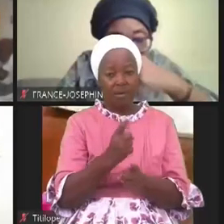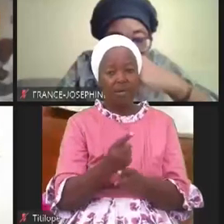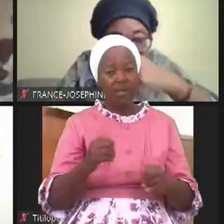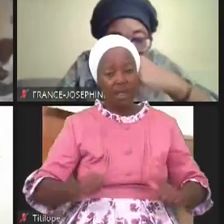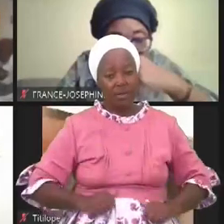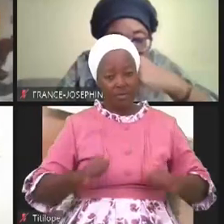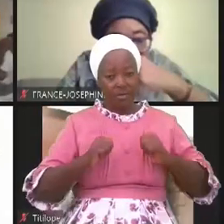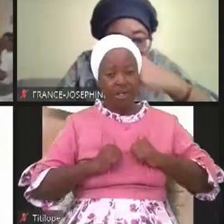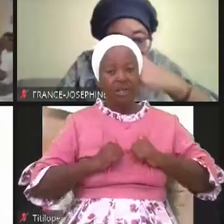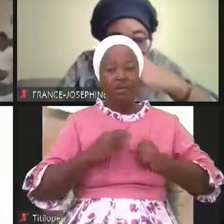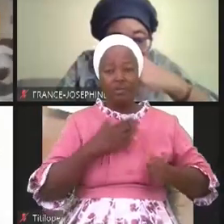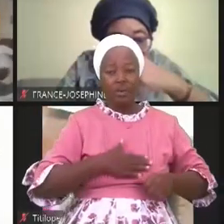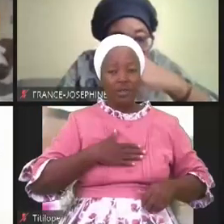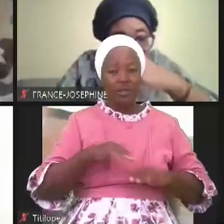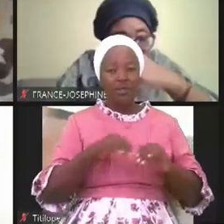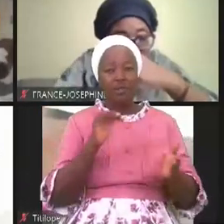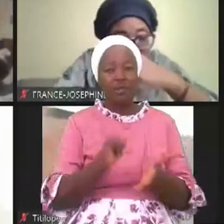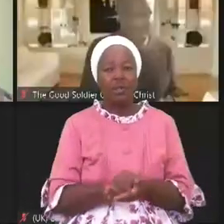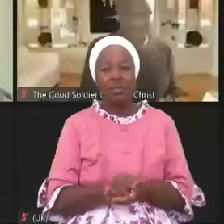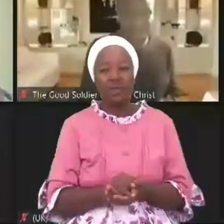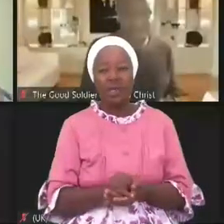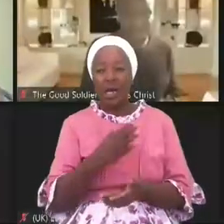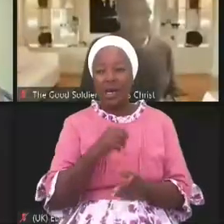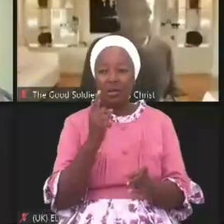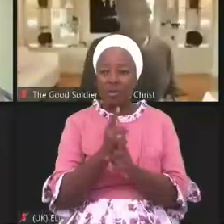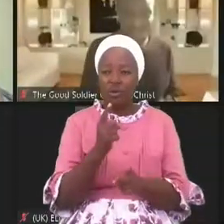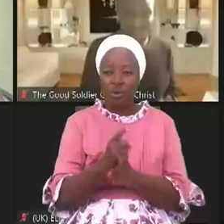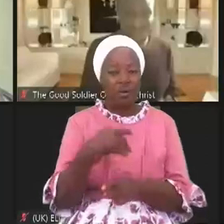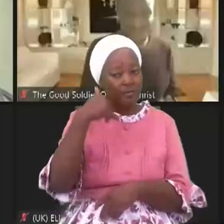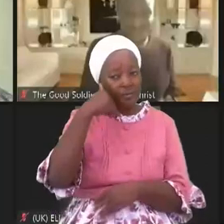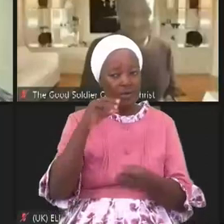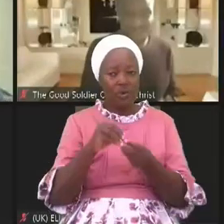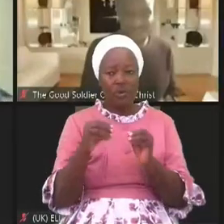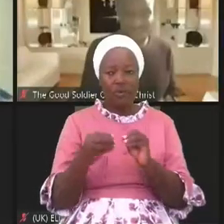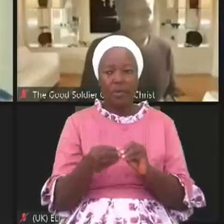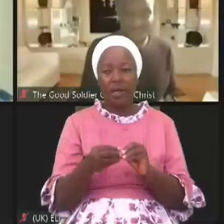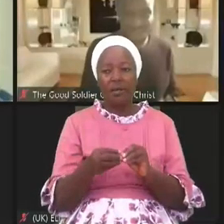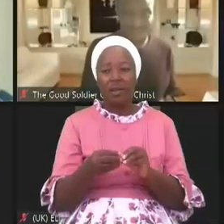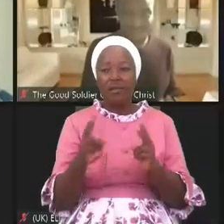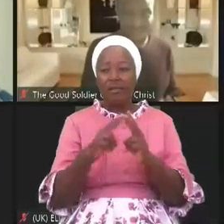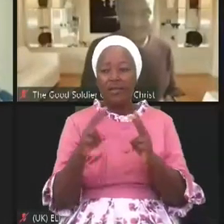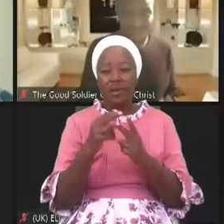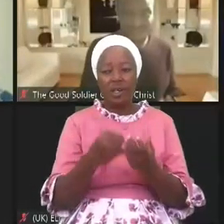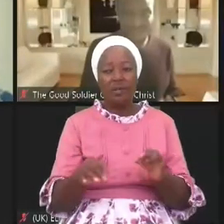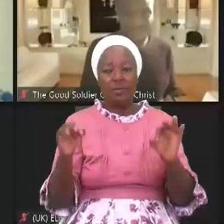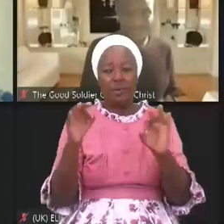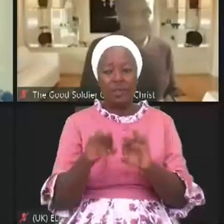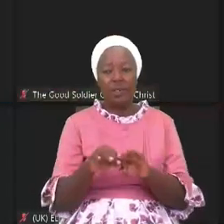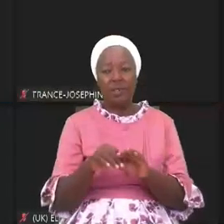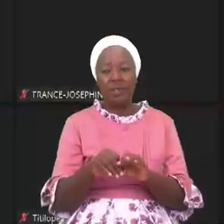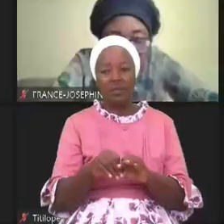l'adresse correcte. Vous recevez une fiche, un formulaire. Donnez les informations correctes. C'est très très